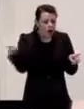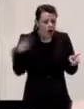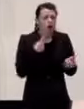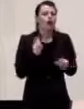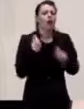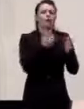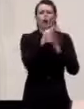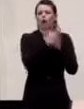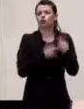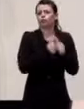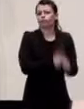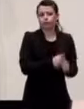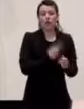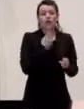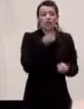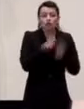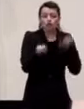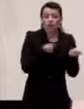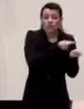attenersi.